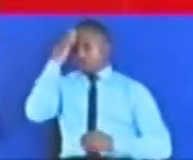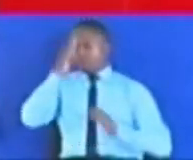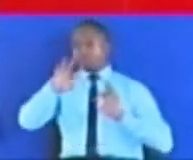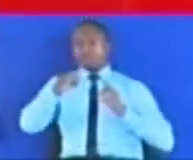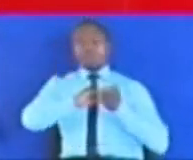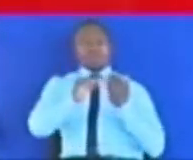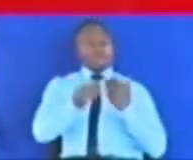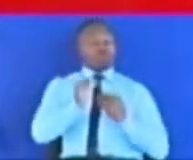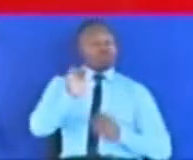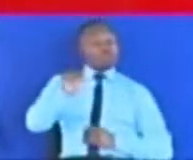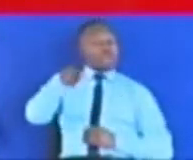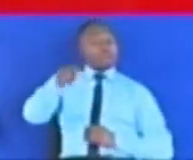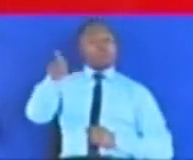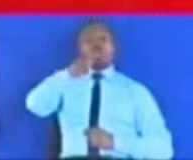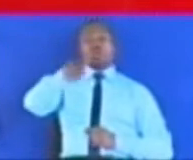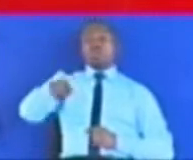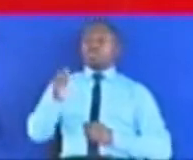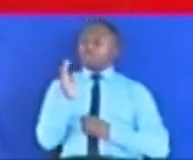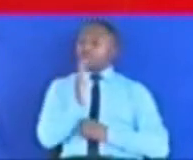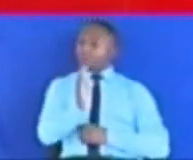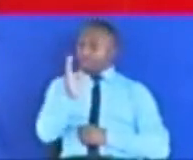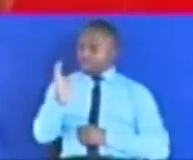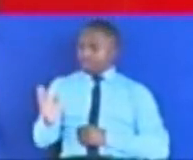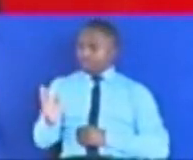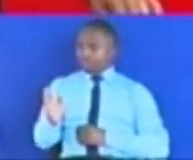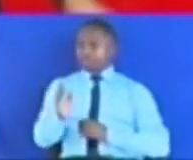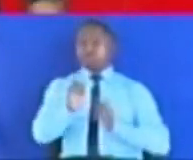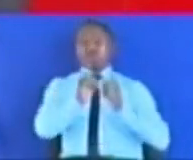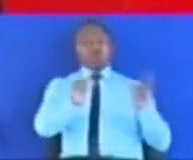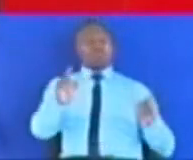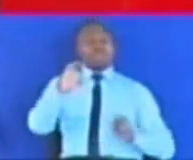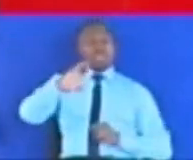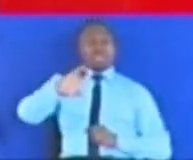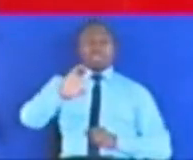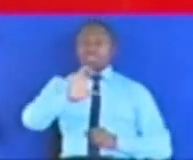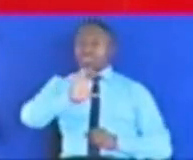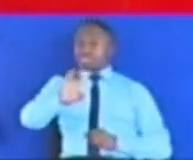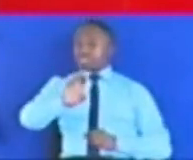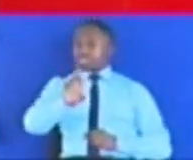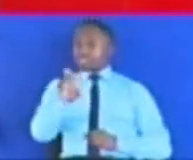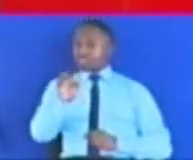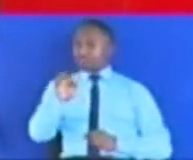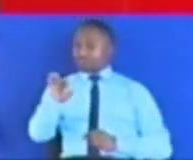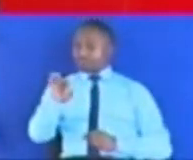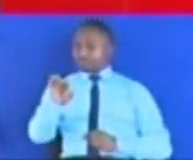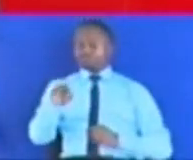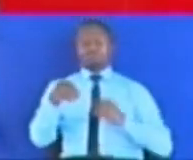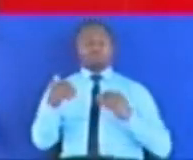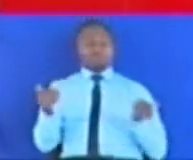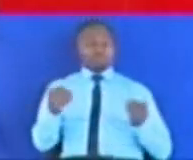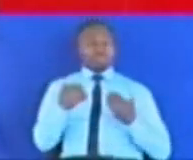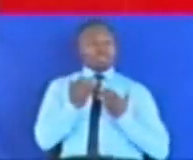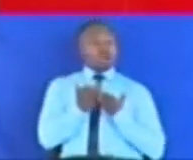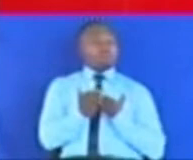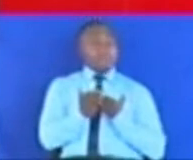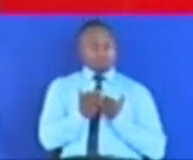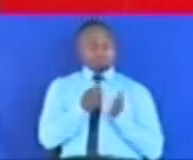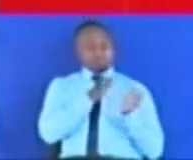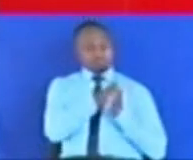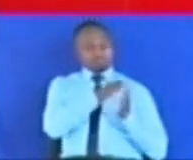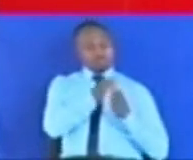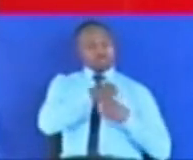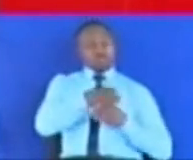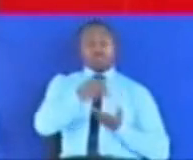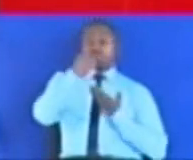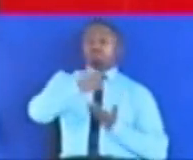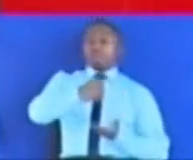ya kumwambia kwamba umekosea sehemu hii na hii, tofauti na CHF. Mheshimiwa Naibu Speaker, naomba niende kwenye swala zima la